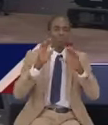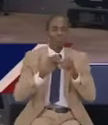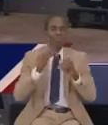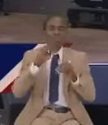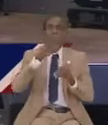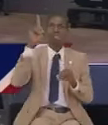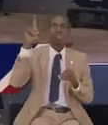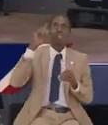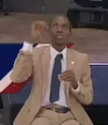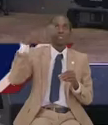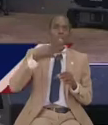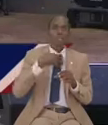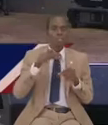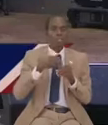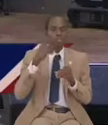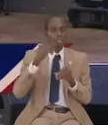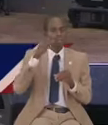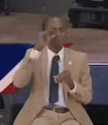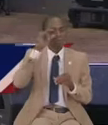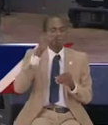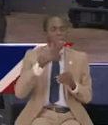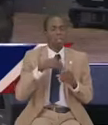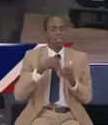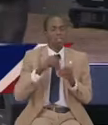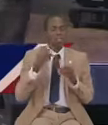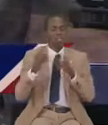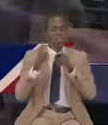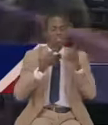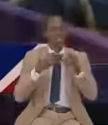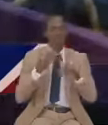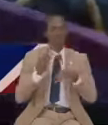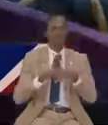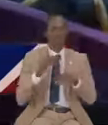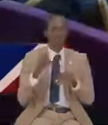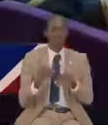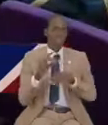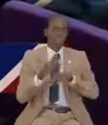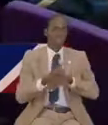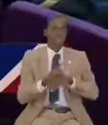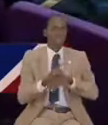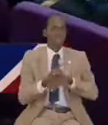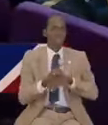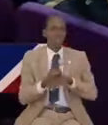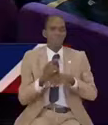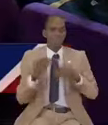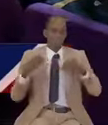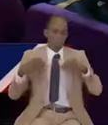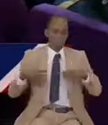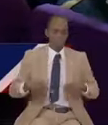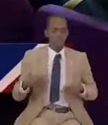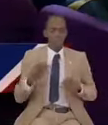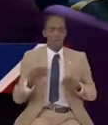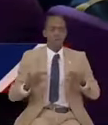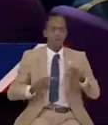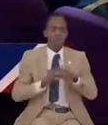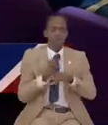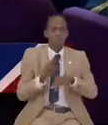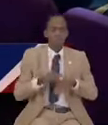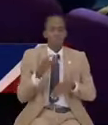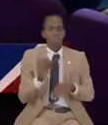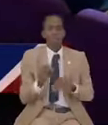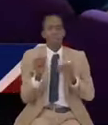dans la lune et dans les histoires et sur la terre il y aura de l'angoisse chez les nations qui ne